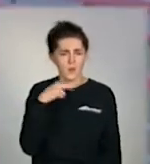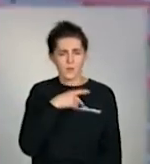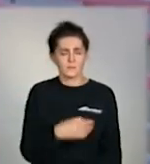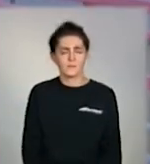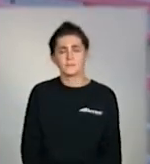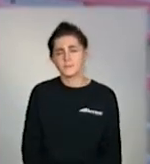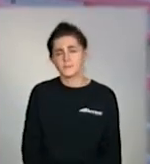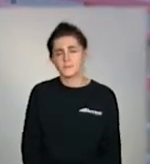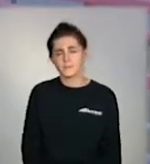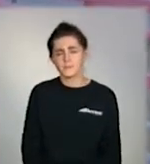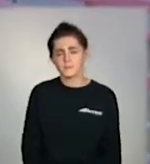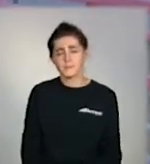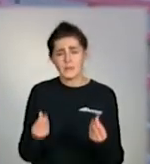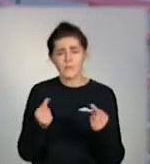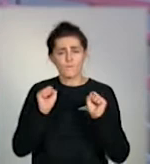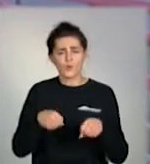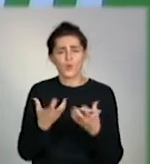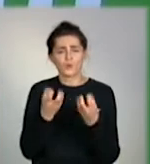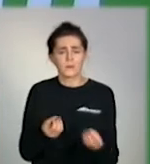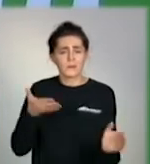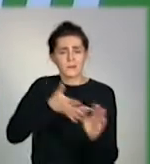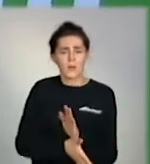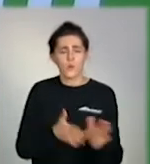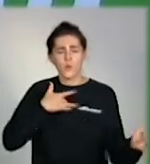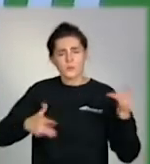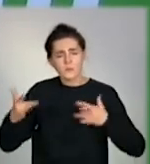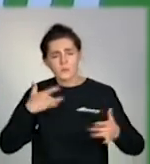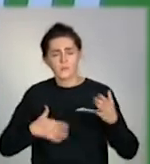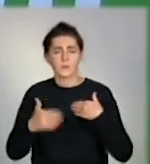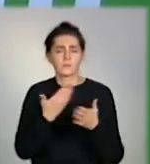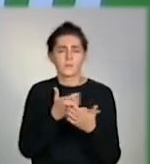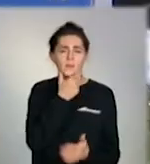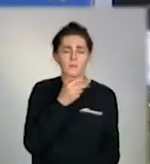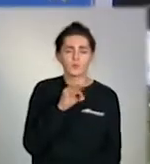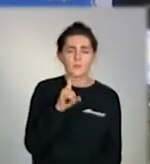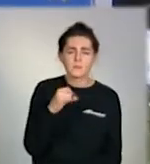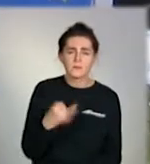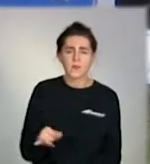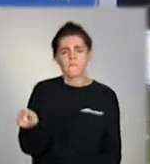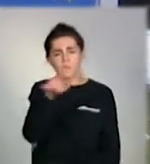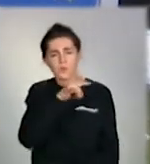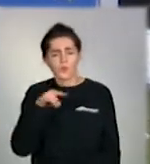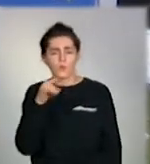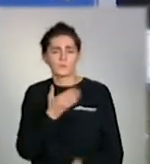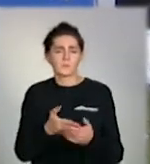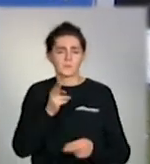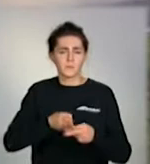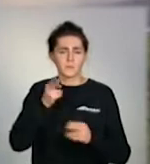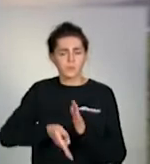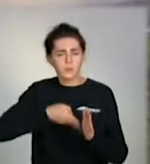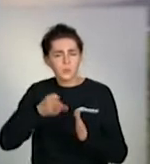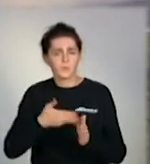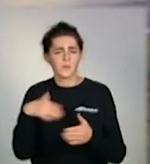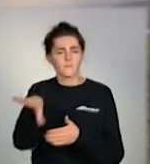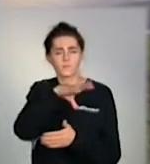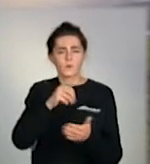врачом. А ще гроші можна буде витратити на концерти, похід до музею, авіа та залізничні квитки. У будь-якому закладі, де